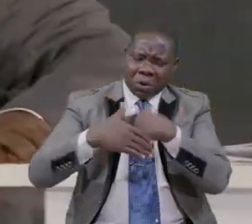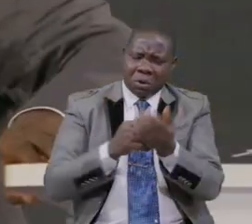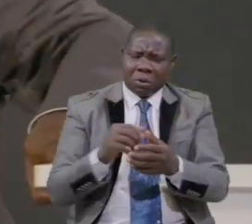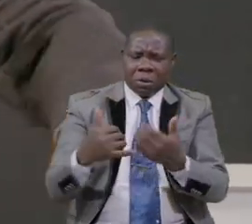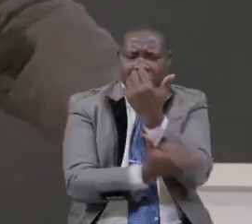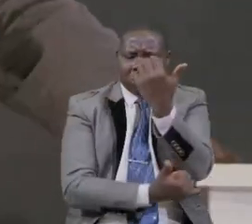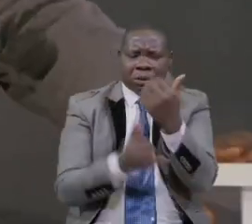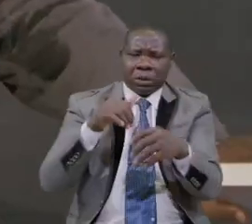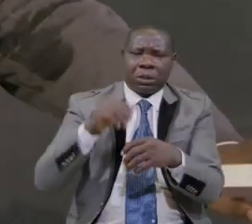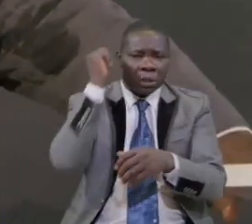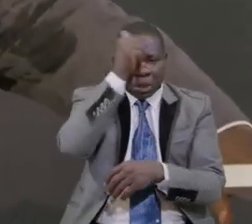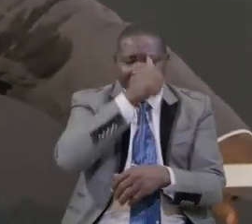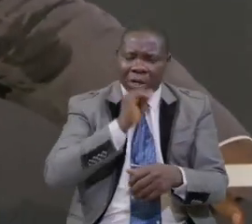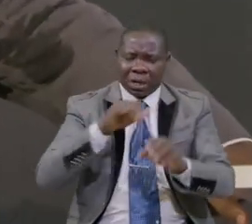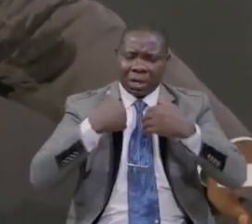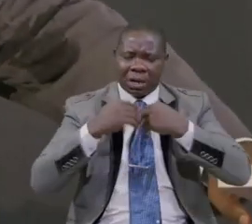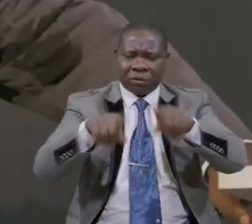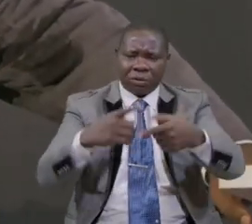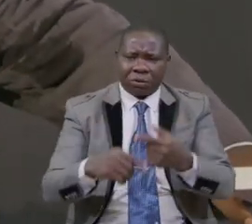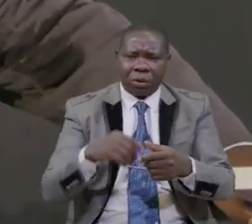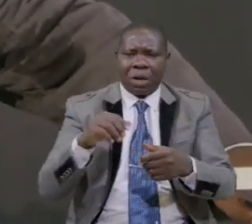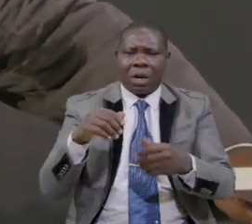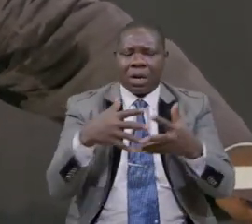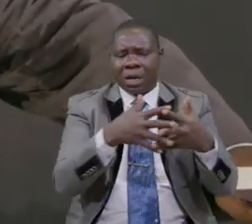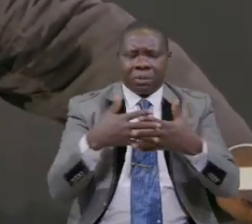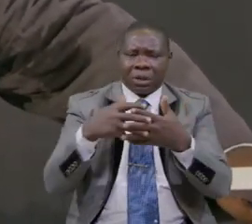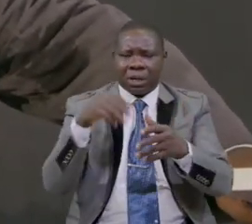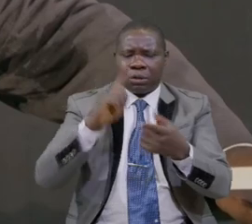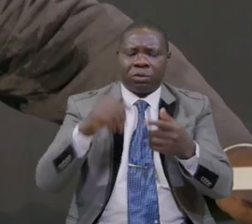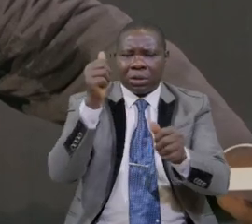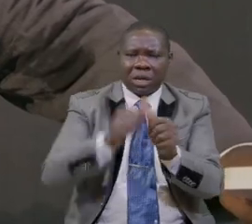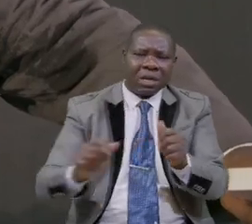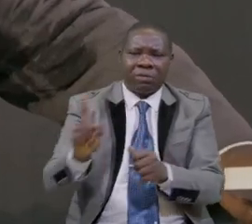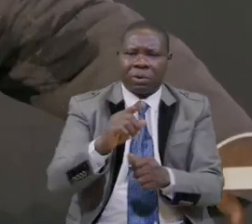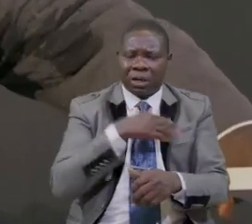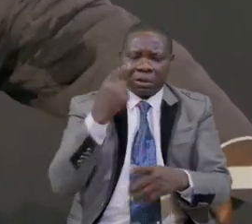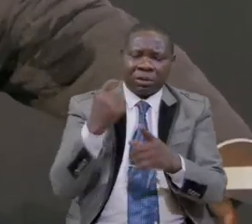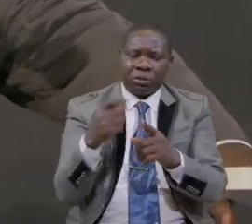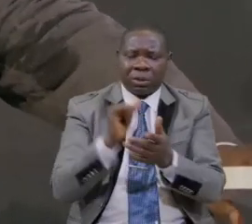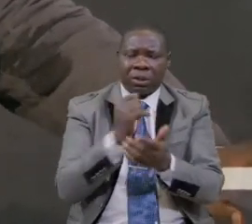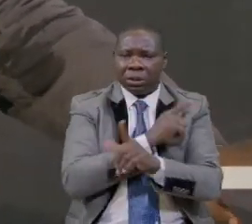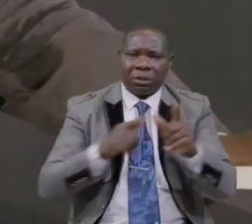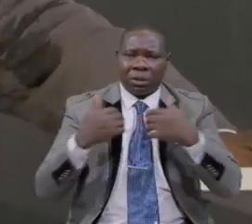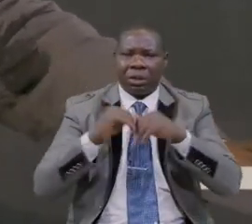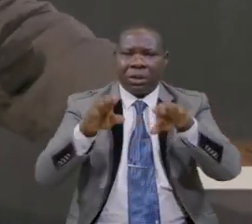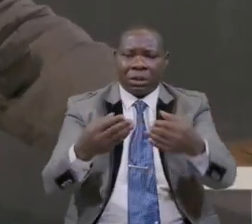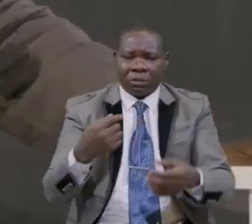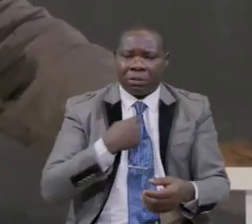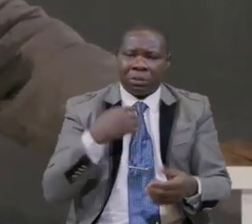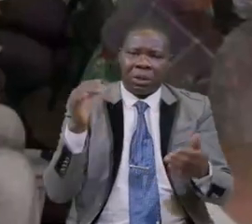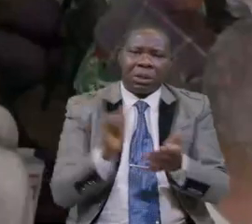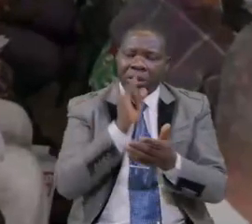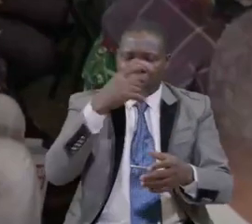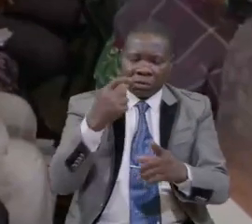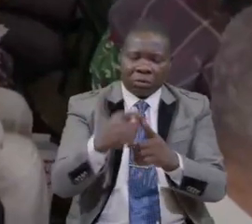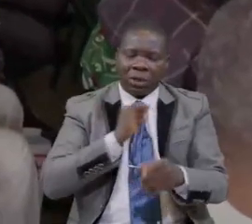été en Amérique, j'ai été partout. Et la parole que Dieu m'a donnée, c'est la parole que je